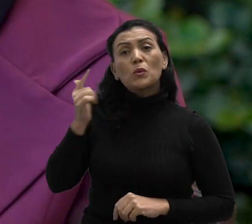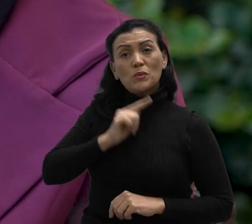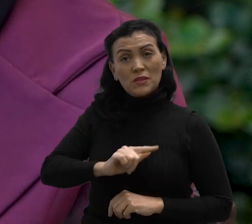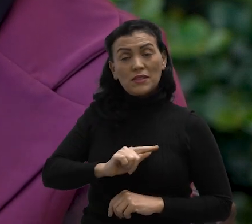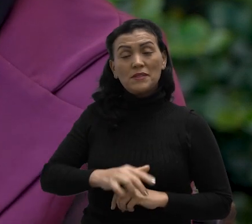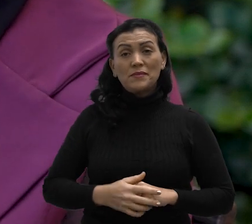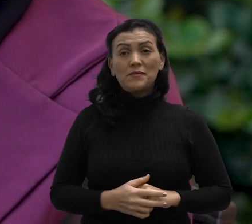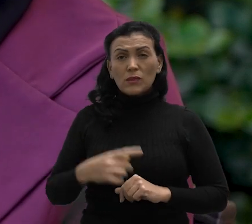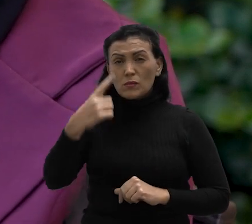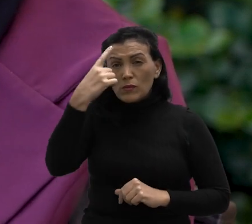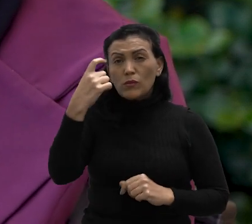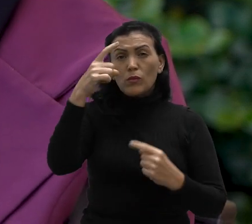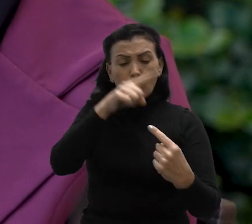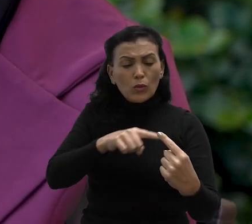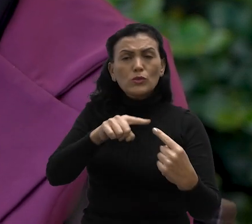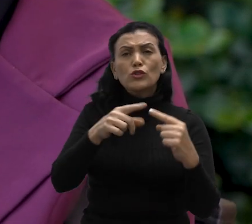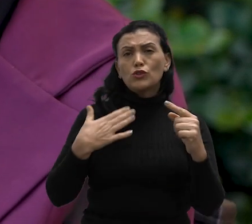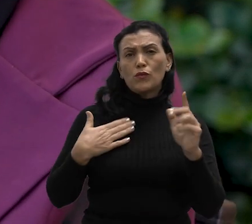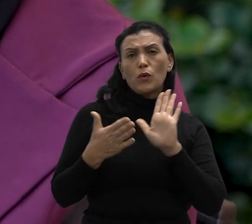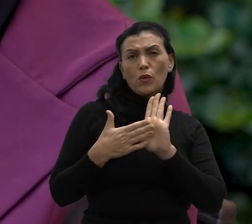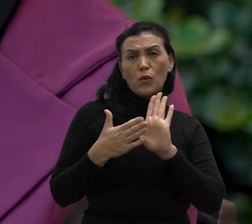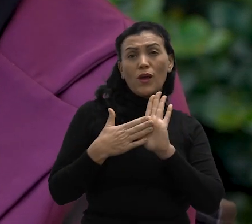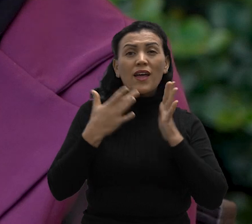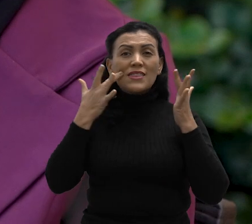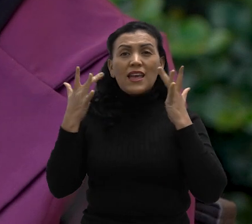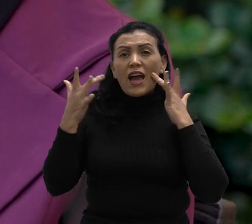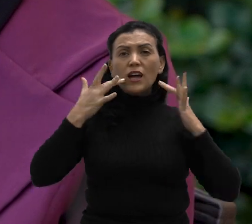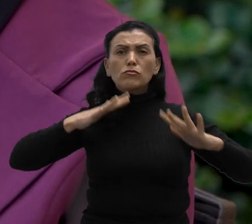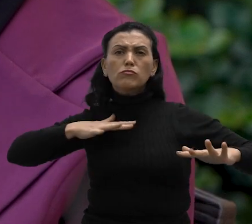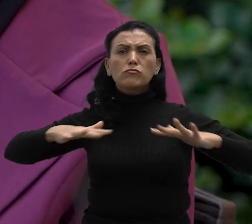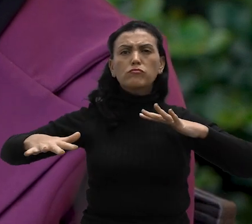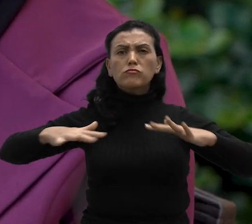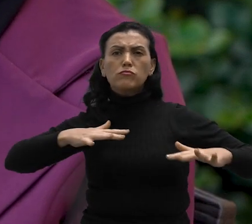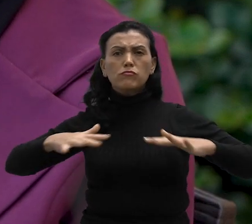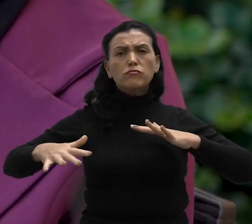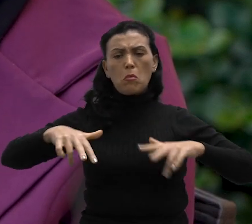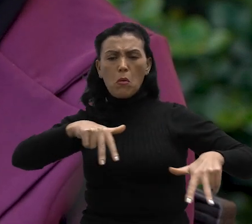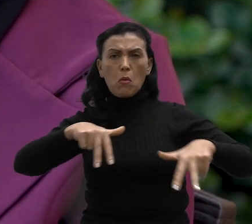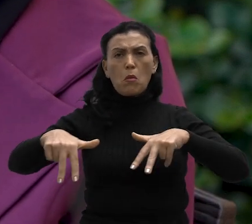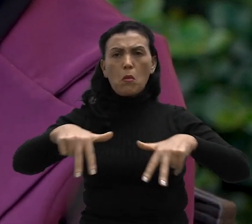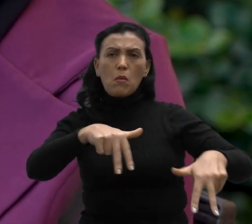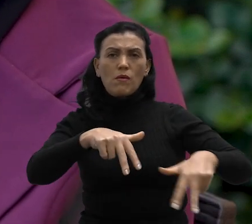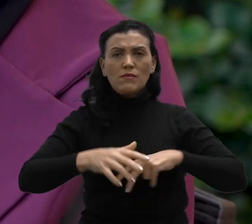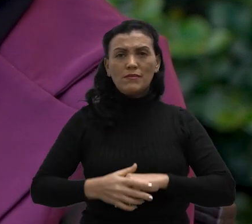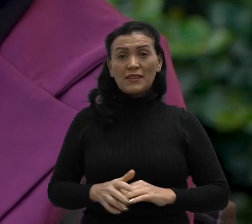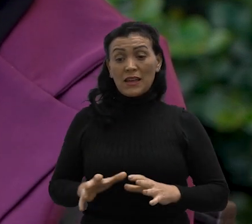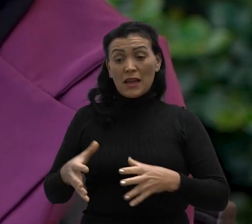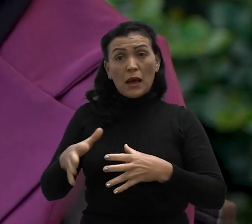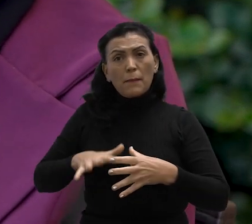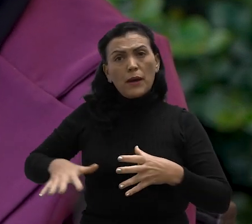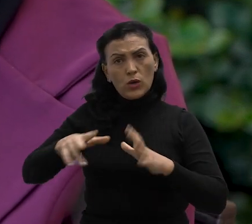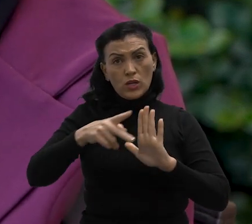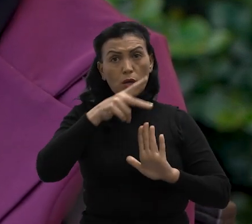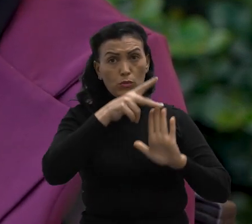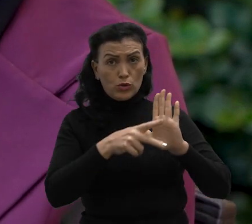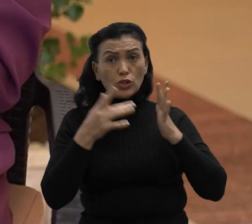عنا إحنا كفريق يكون لنا هدف نقوم عليه. حاليا أنا كان الفكرة الأساسية اللي كنت مقدمة لهم إياها